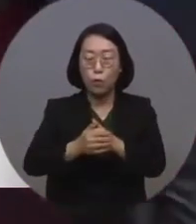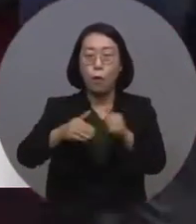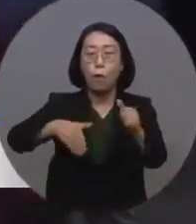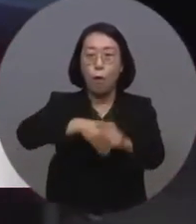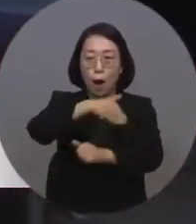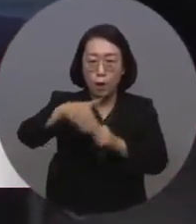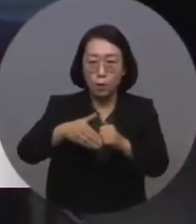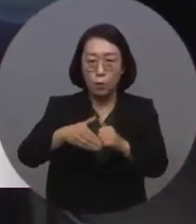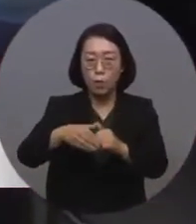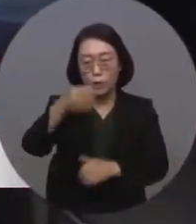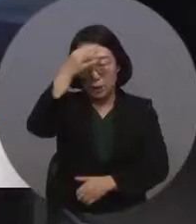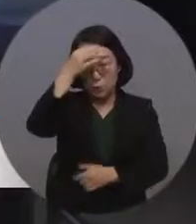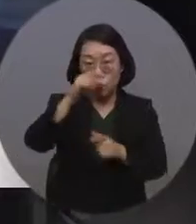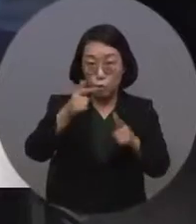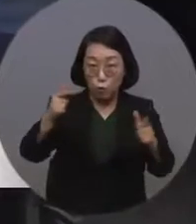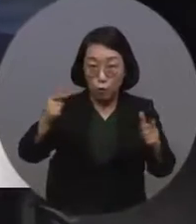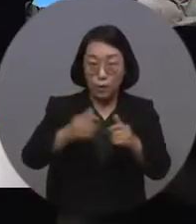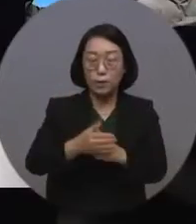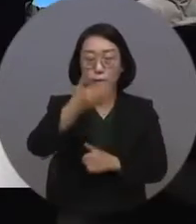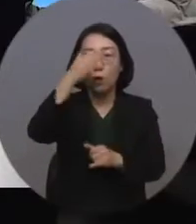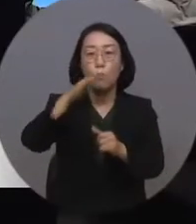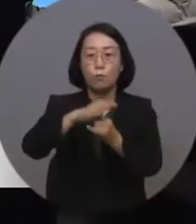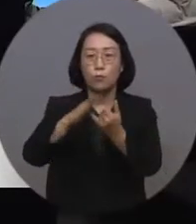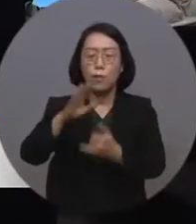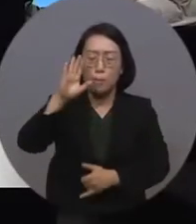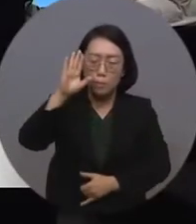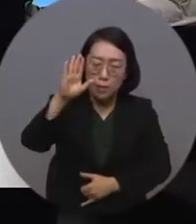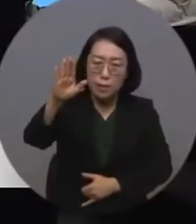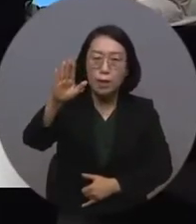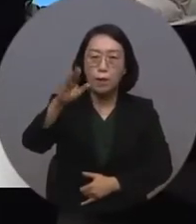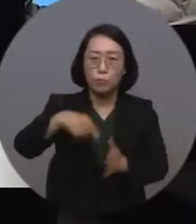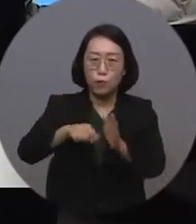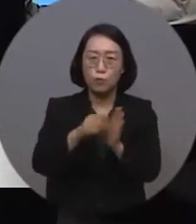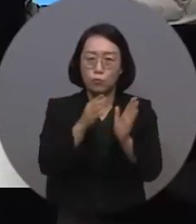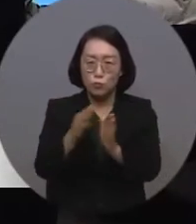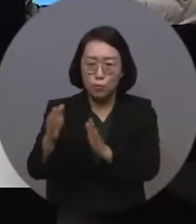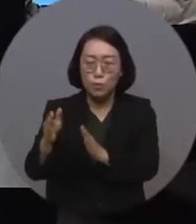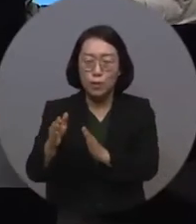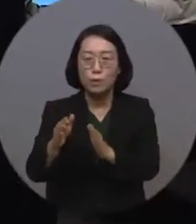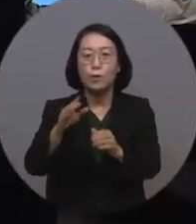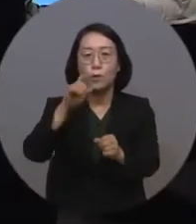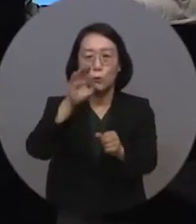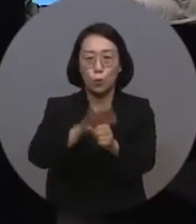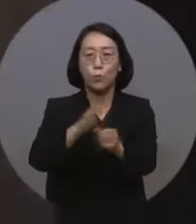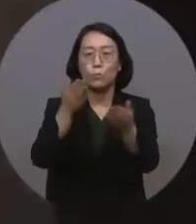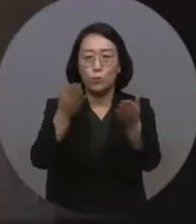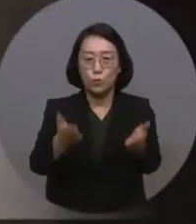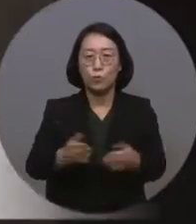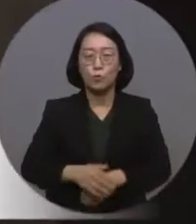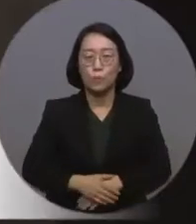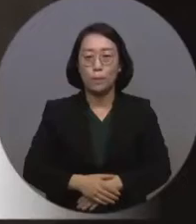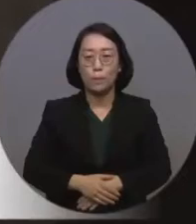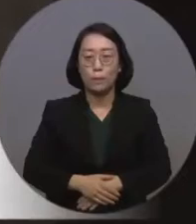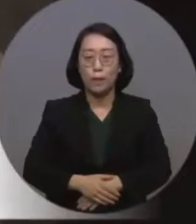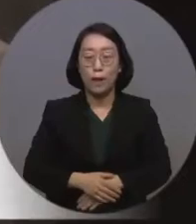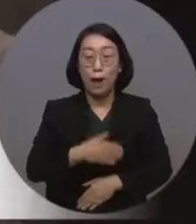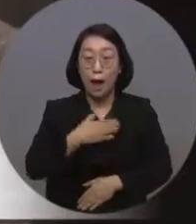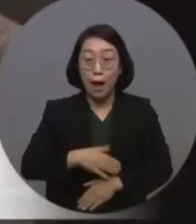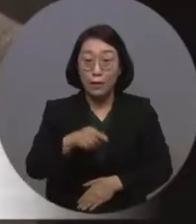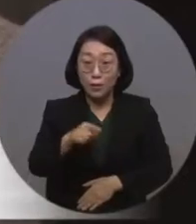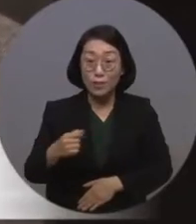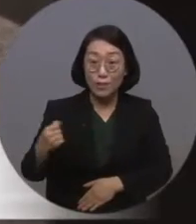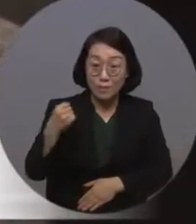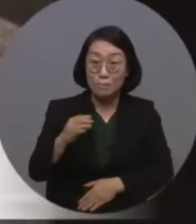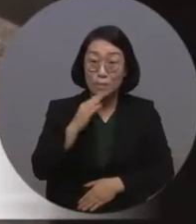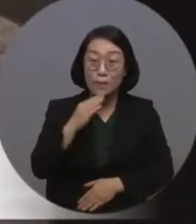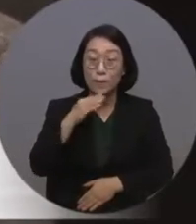환경과 적정 기술까지 청소년들이 미래를 고민하는 계기를 마련했다는 평가입니다. 아는 것이 힘이다. 옛날의